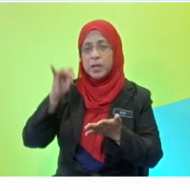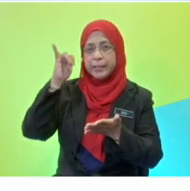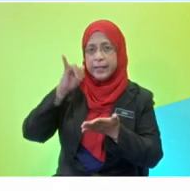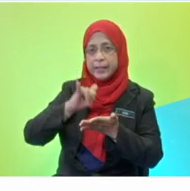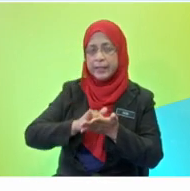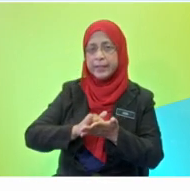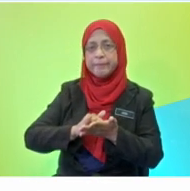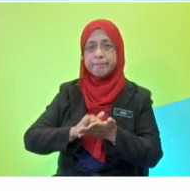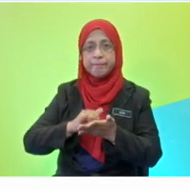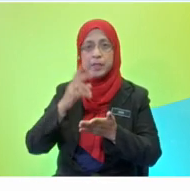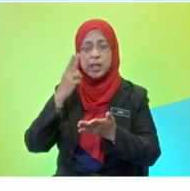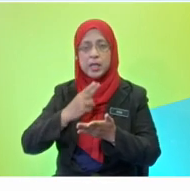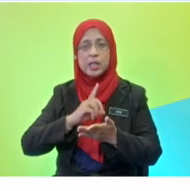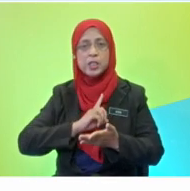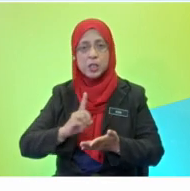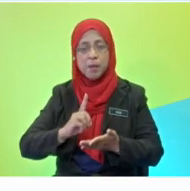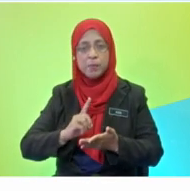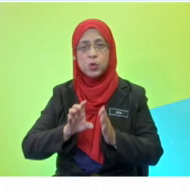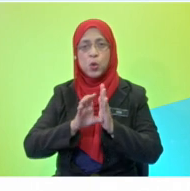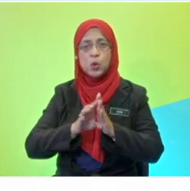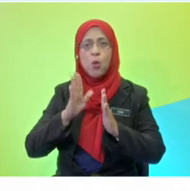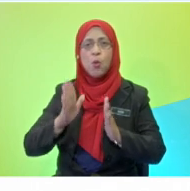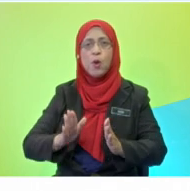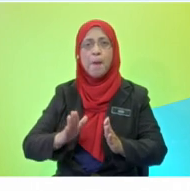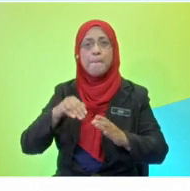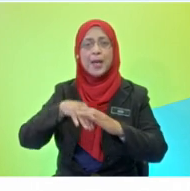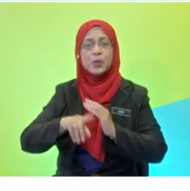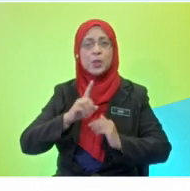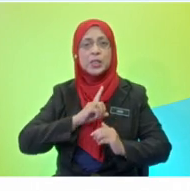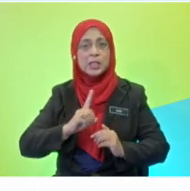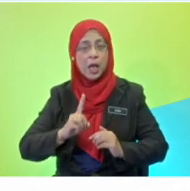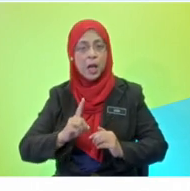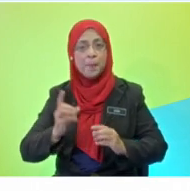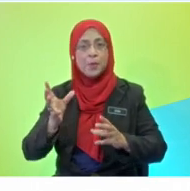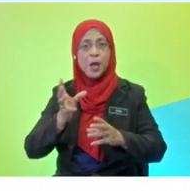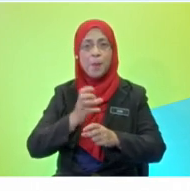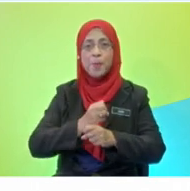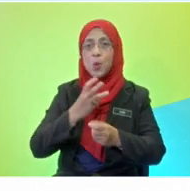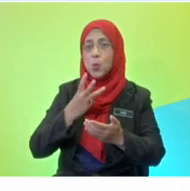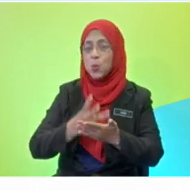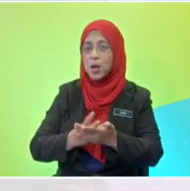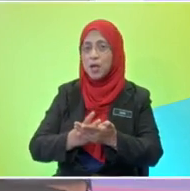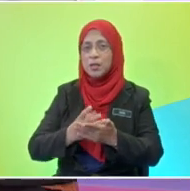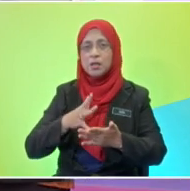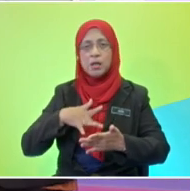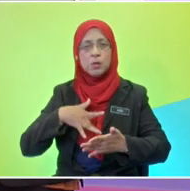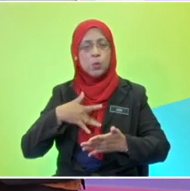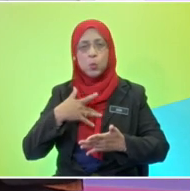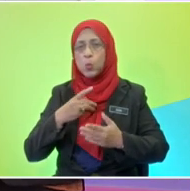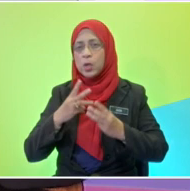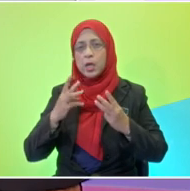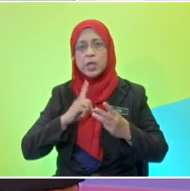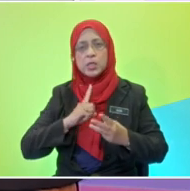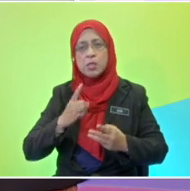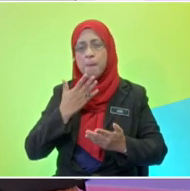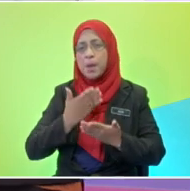contohnya lah mualaf ya baru masuk Islam Ya dapat duit orang bagi bantuan maka dia akan bagusnya Islam